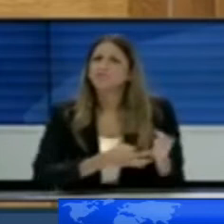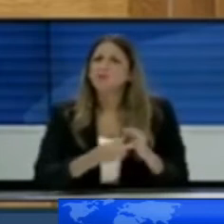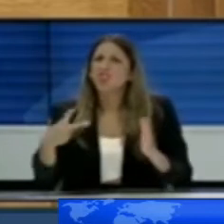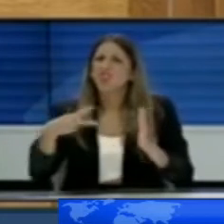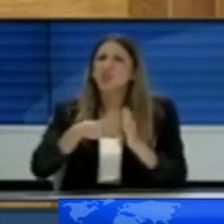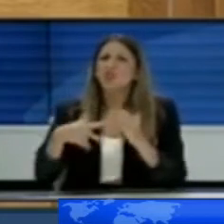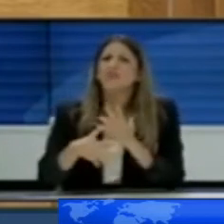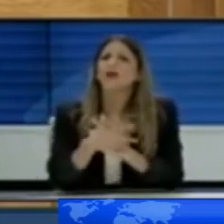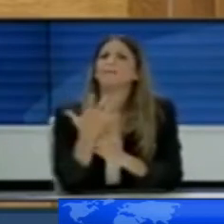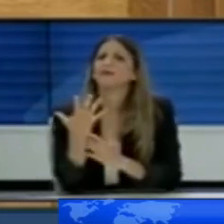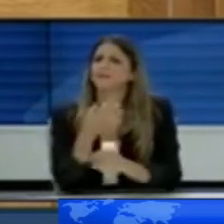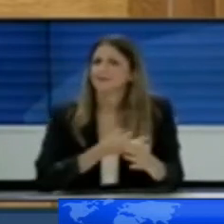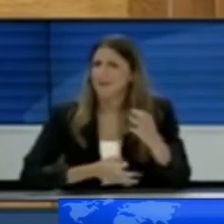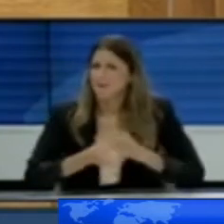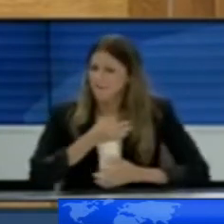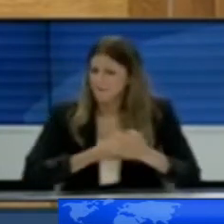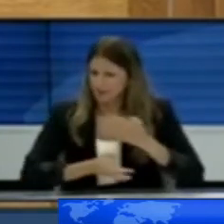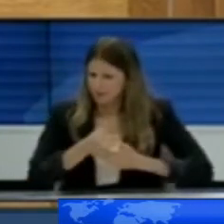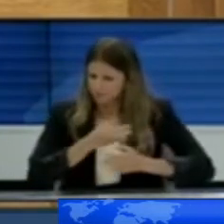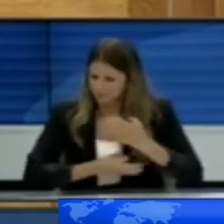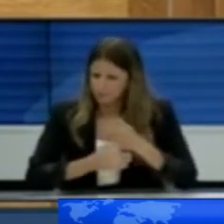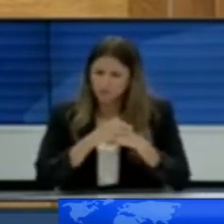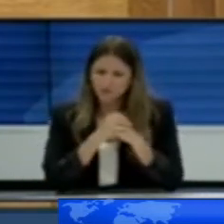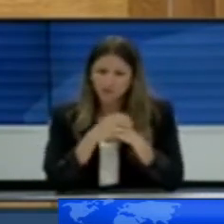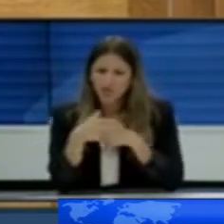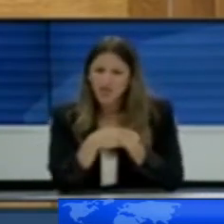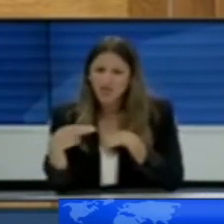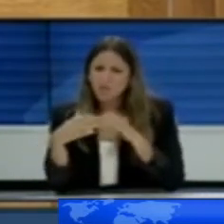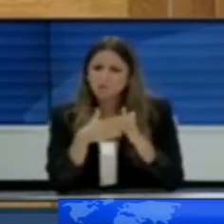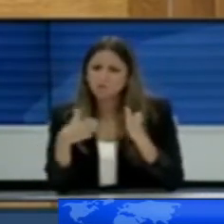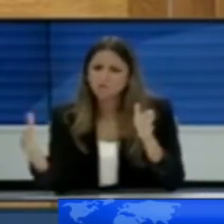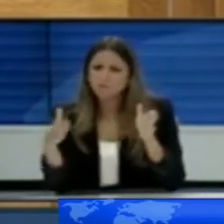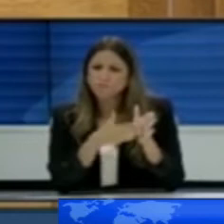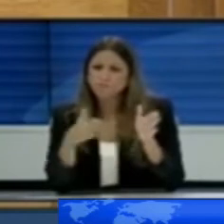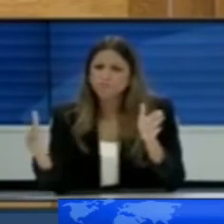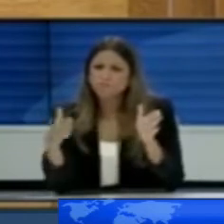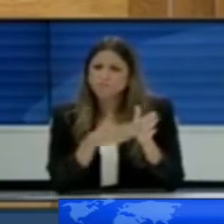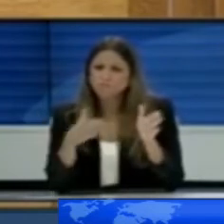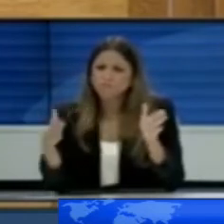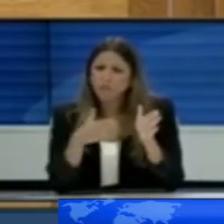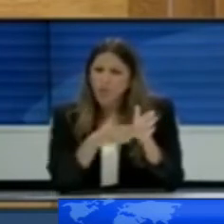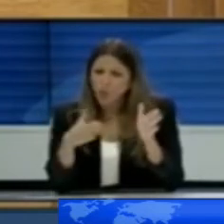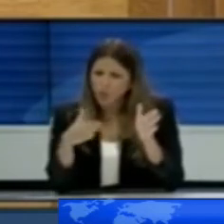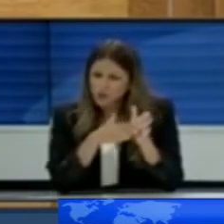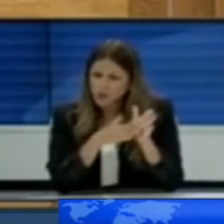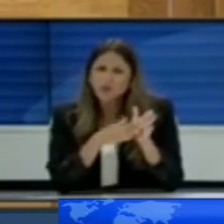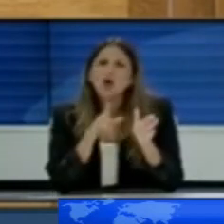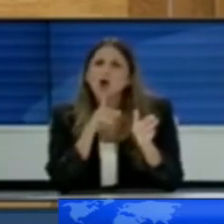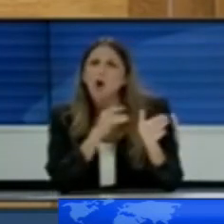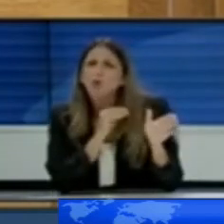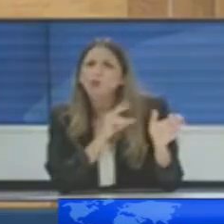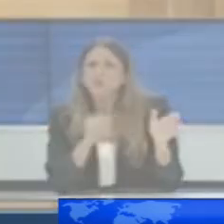αφήσω ασχολίαστη, στο βαθμό που αναφέρθηκε στην περίοδο αυτή και ο αρχηγός της